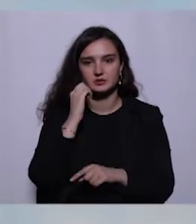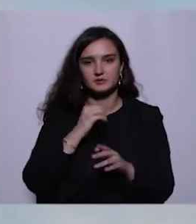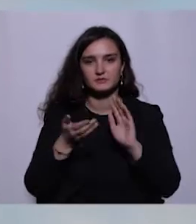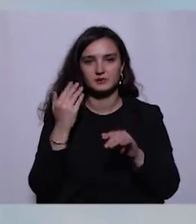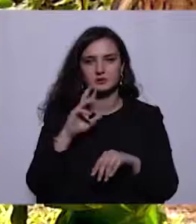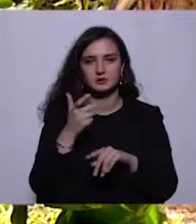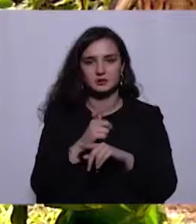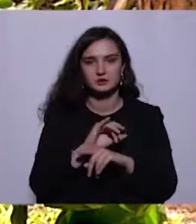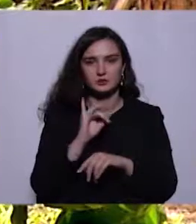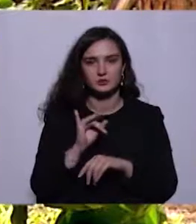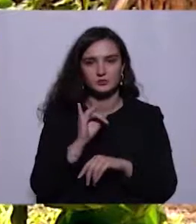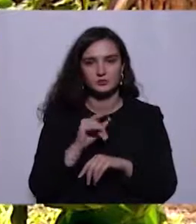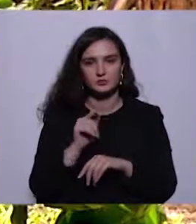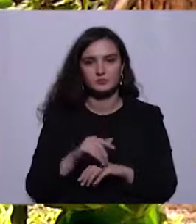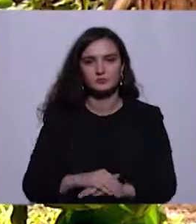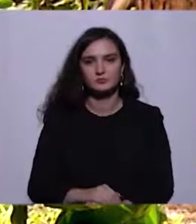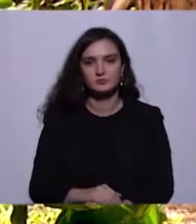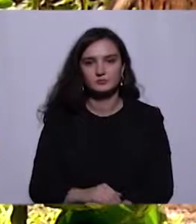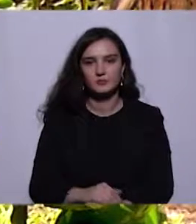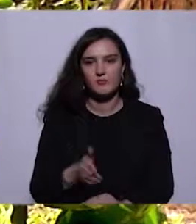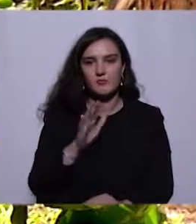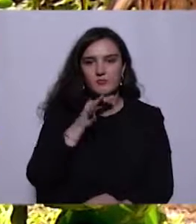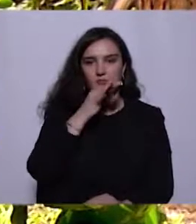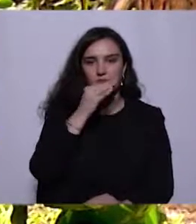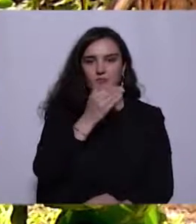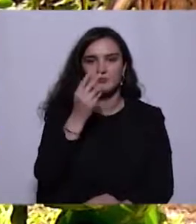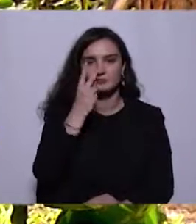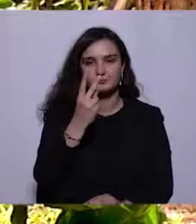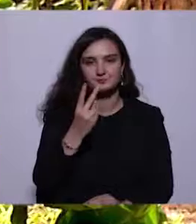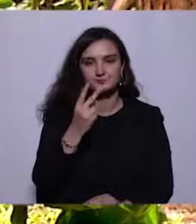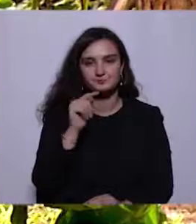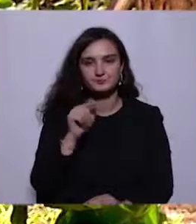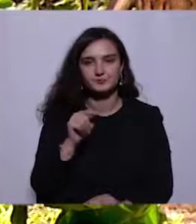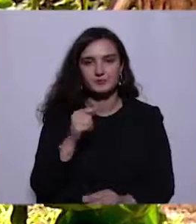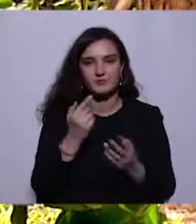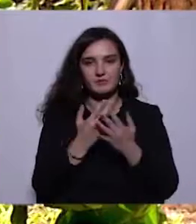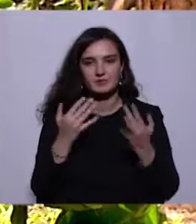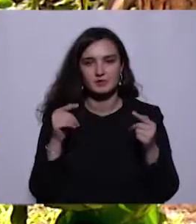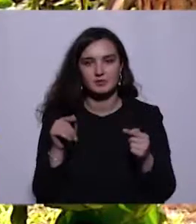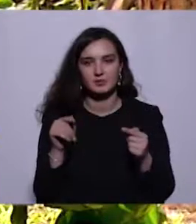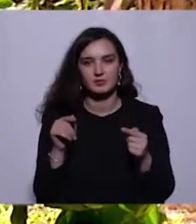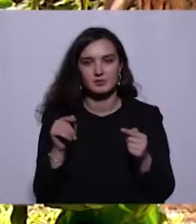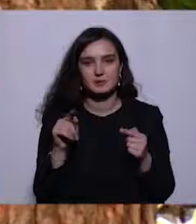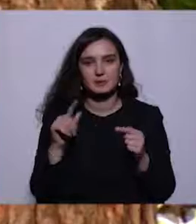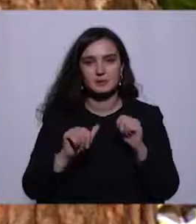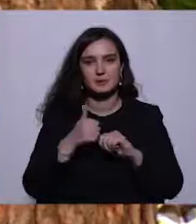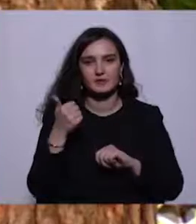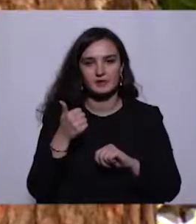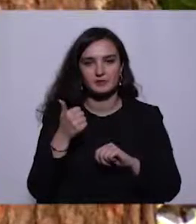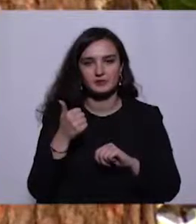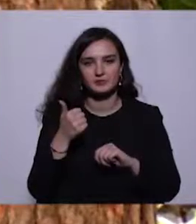ძველი და ძალიან საინტერესოა. მოდით ჯერ მე თქვენ გაჩვენებთ აი ამ სახეობებს. ის